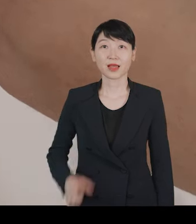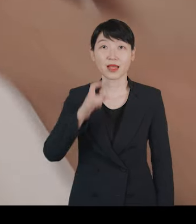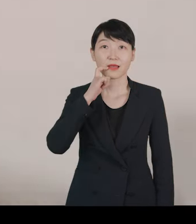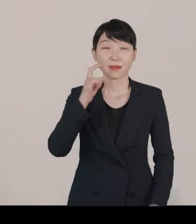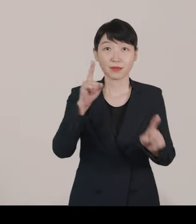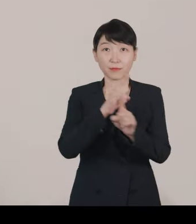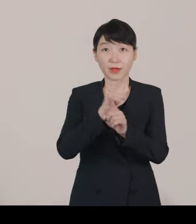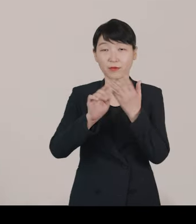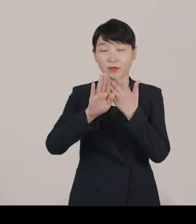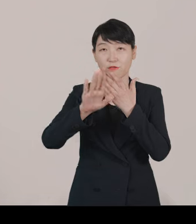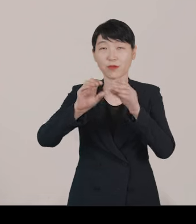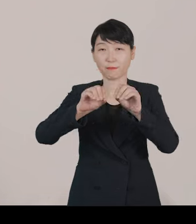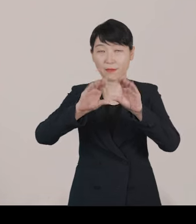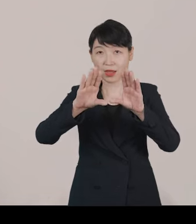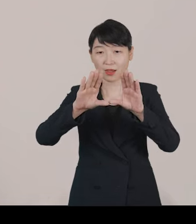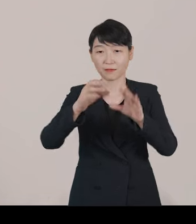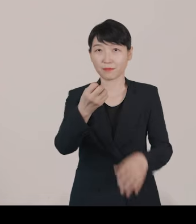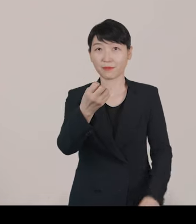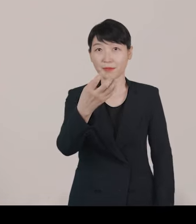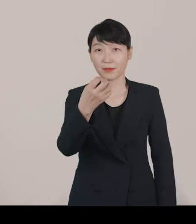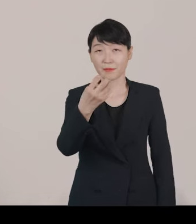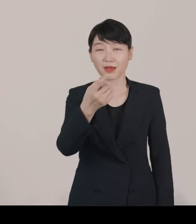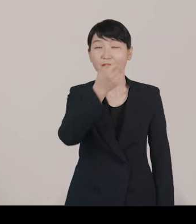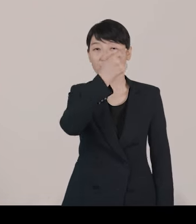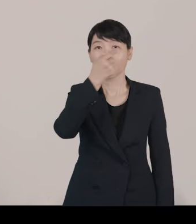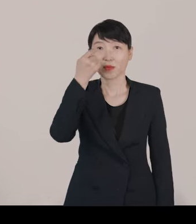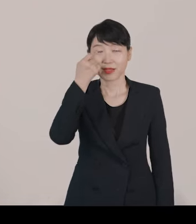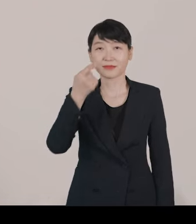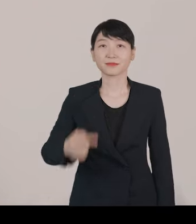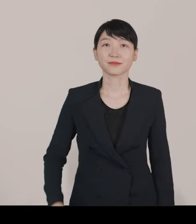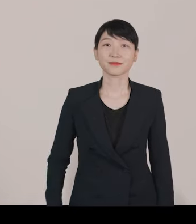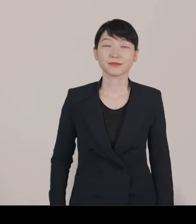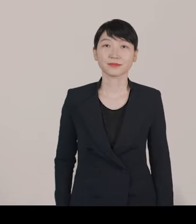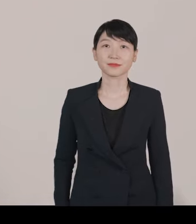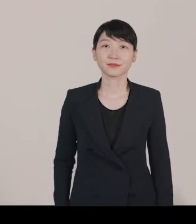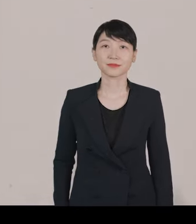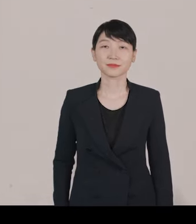장치의 전원을 켜면 LED 표시등이 들어오는 걸 확인하실 수 있습니다.